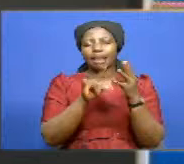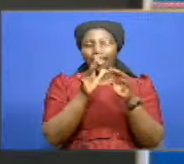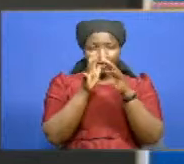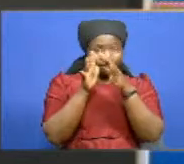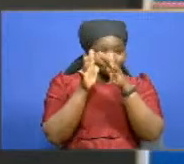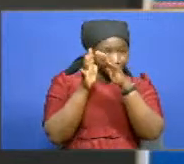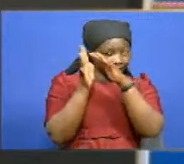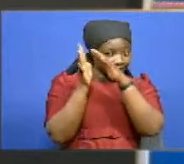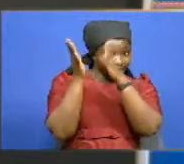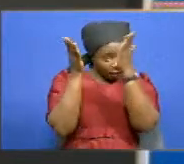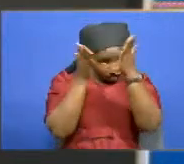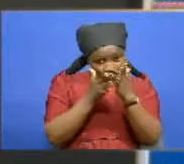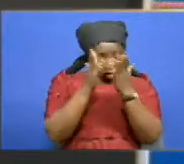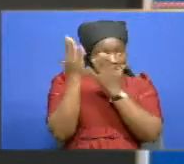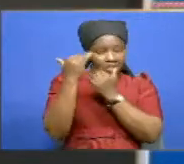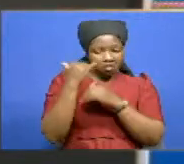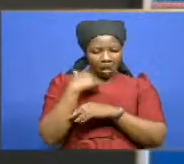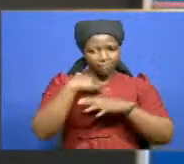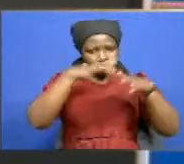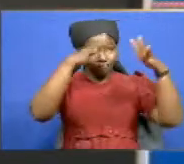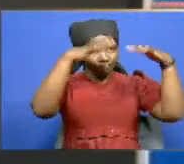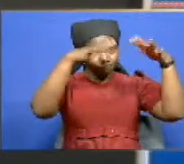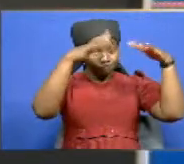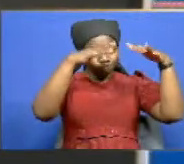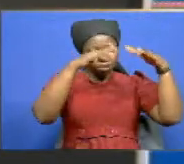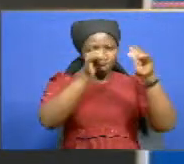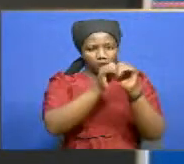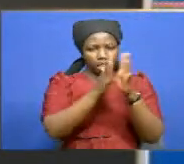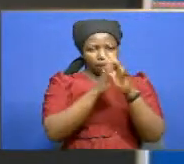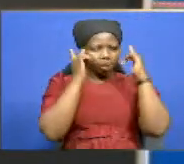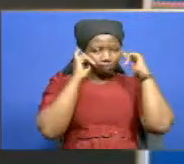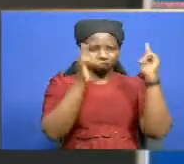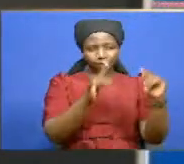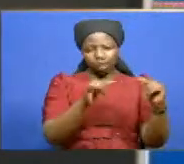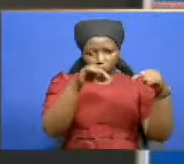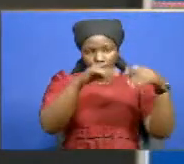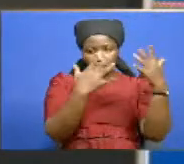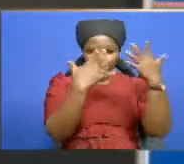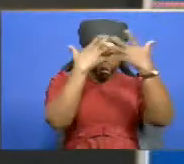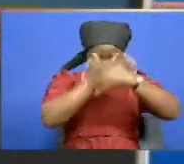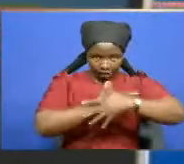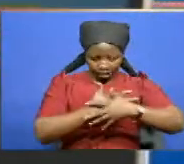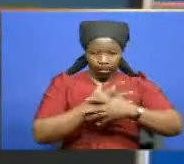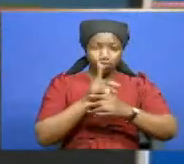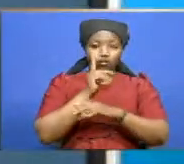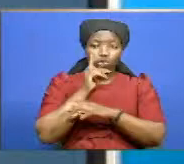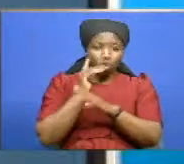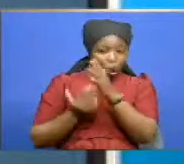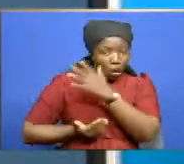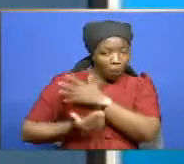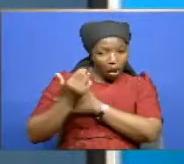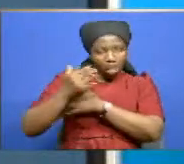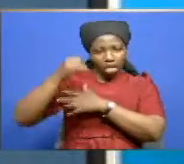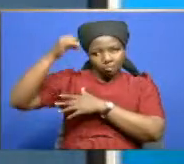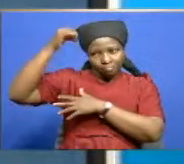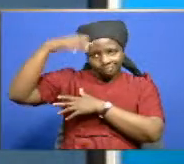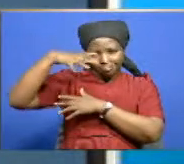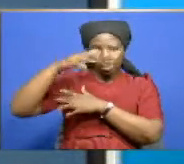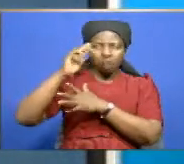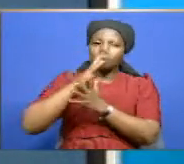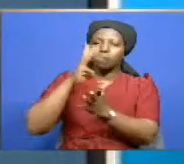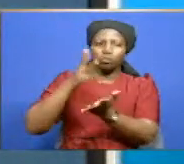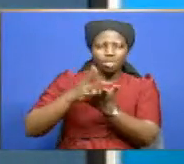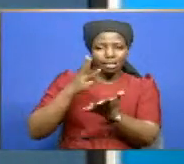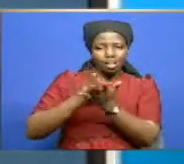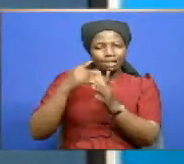Valley kunatarajiwa kuna rasharasha za mvua na ngurumo za radi leo usiku. Na kesho asubuhi, vipindi vya jua vitashuhudiwa katika